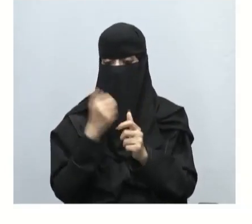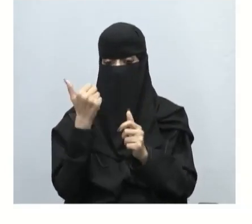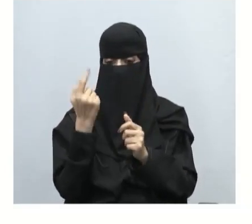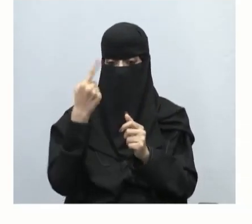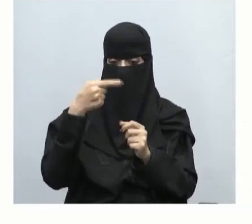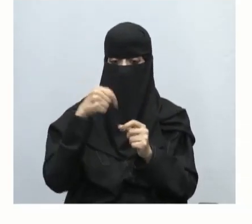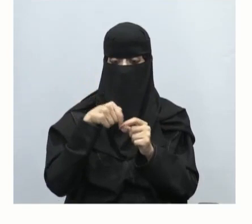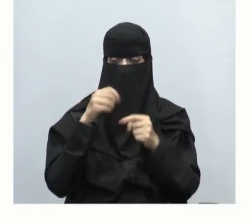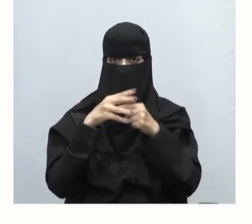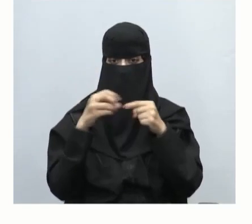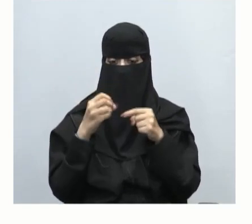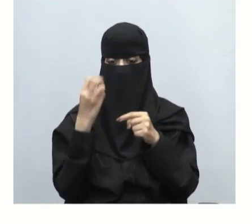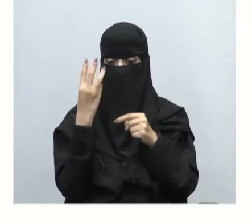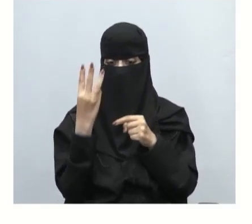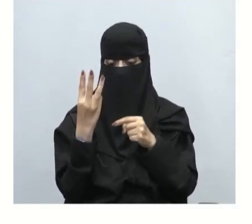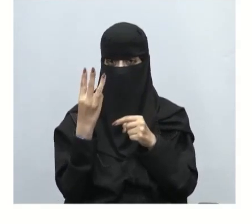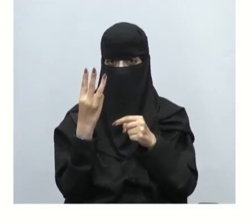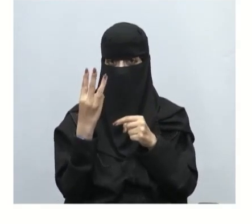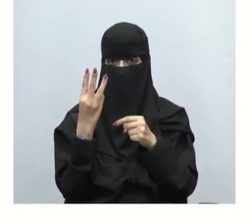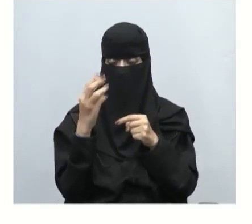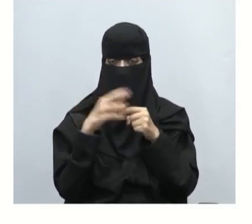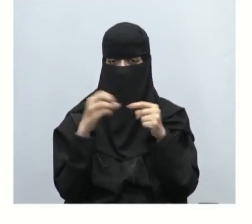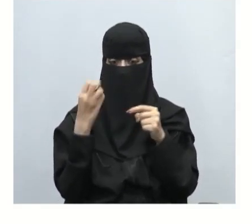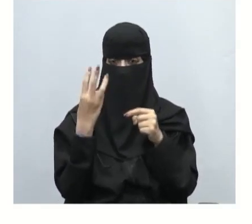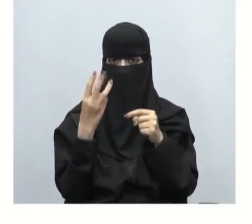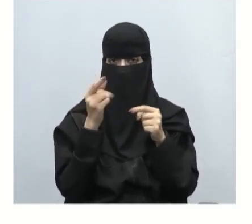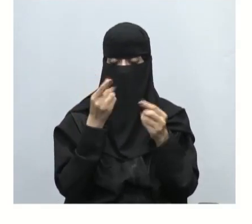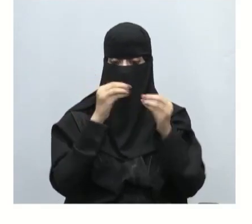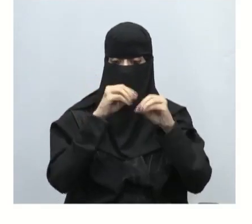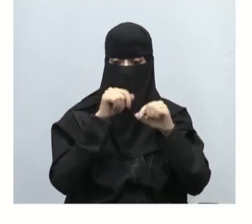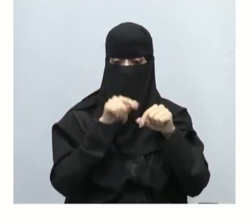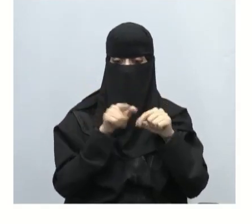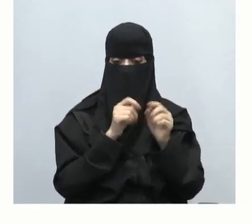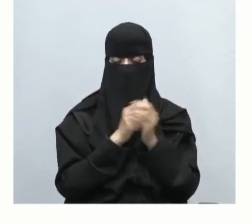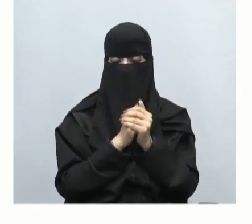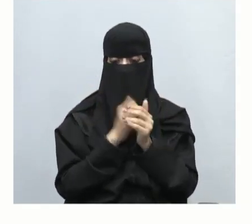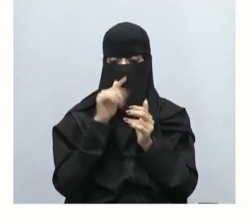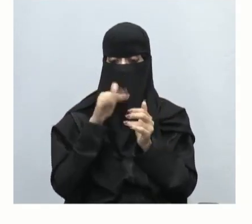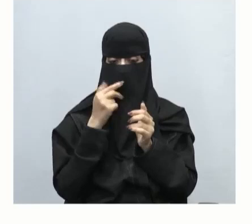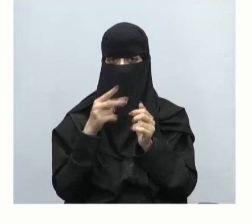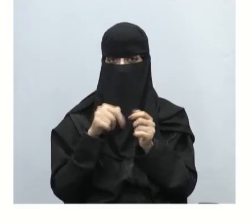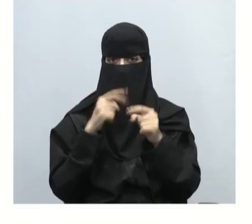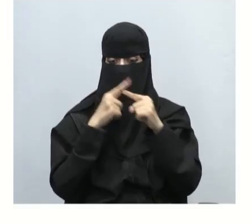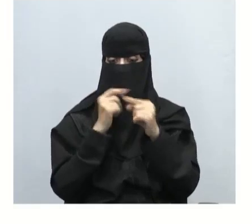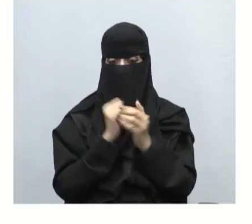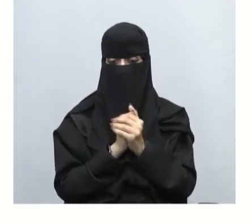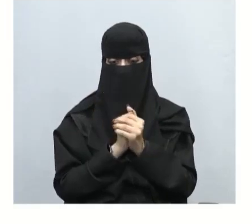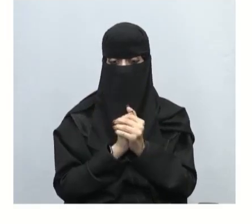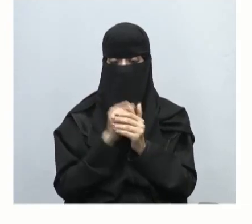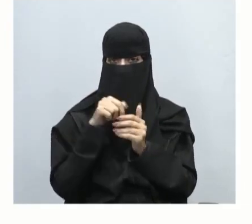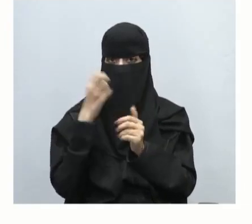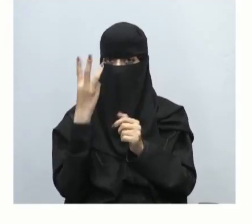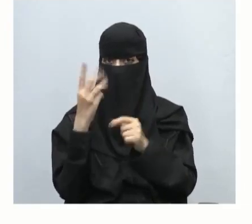16 ويتبقى في العباره سالب 3 مضروب في 4 مضافا اليها 2 الان نحسب